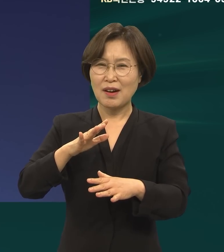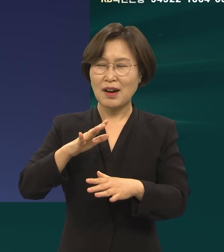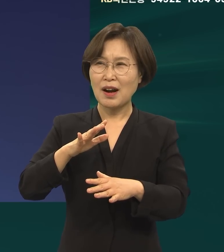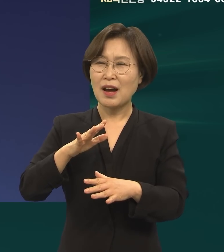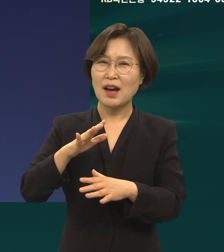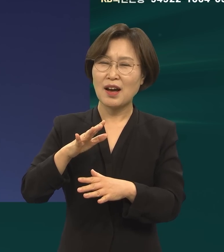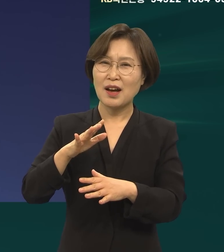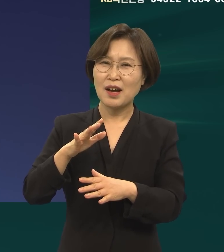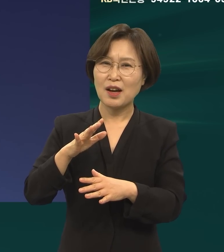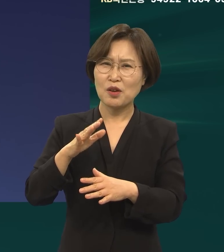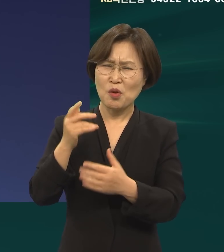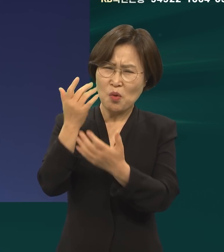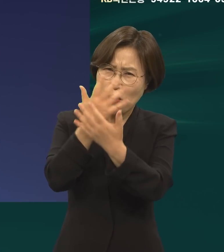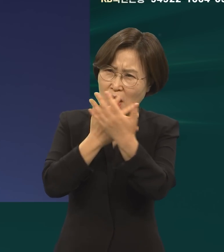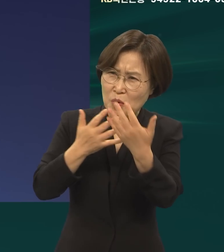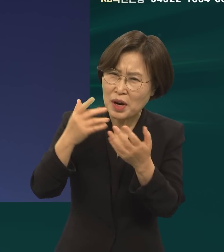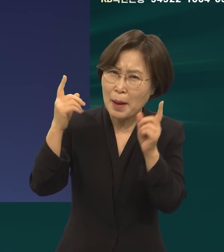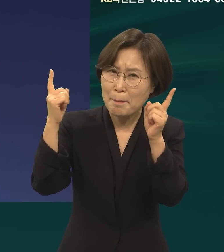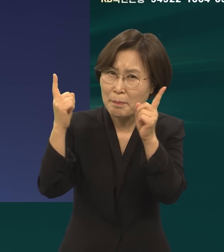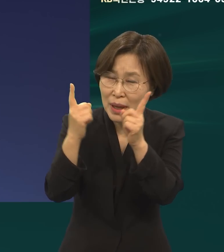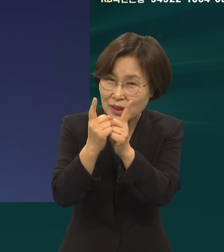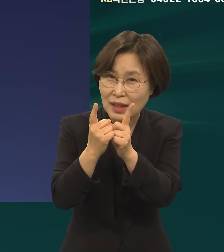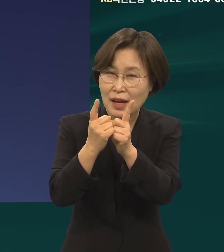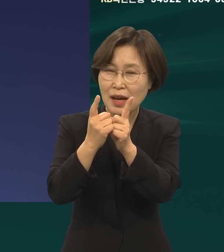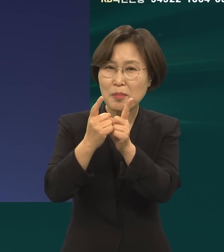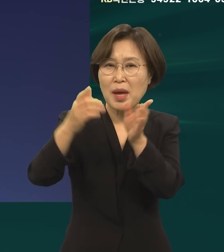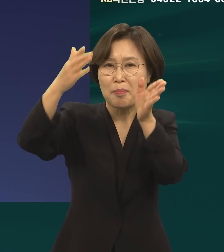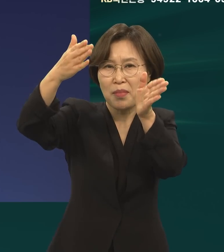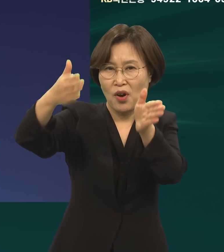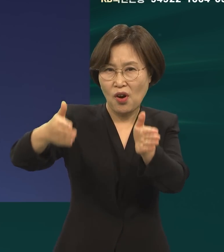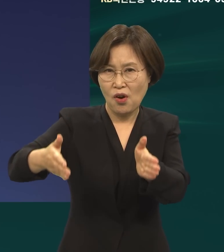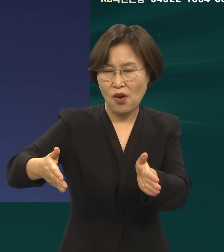있는 벽이 제거되는 것일 뿐이다.